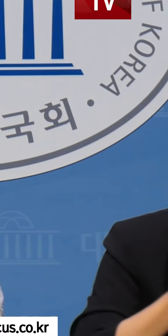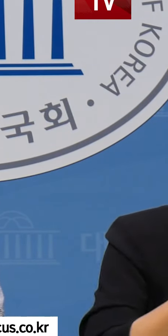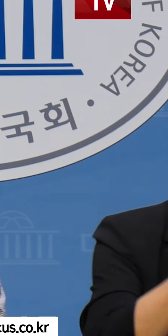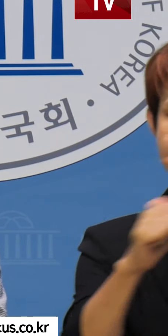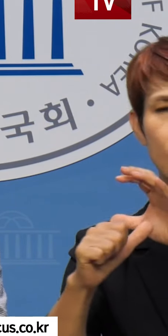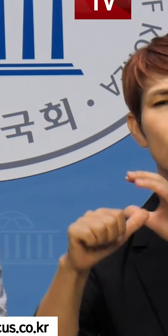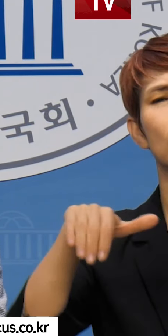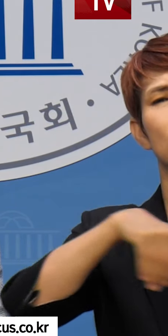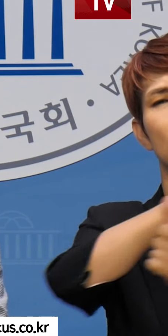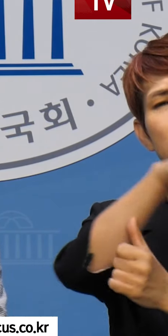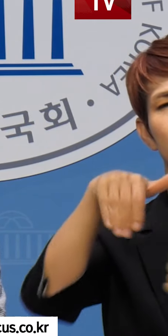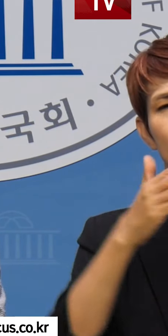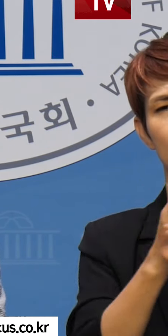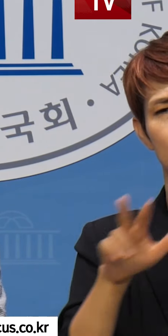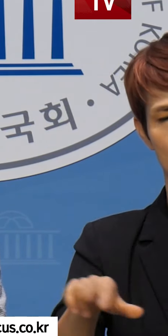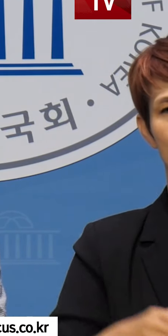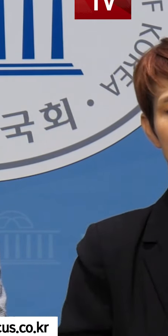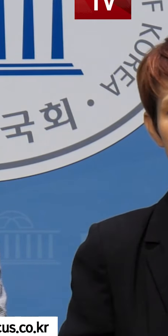상황으로 후퇴하고 있습니다.